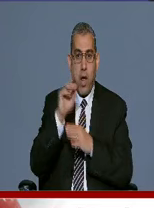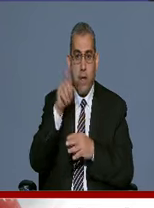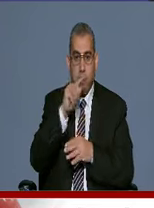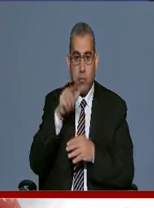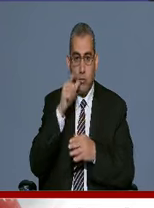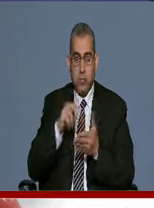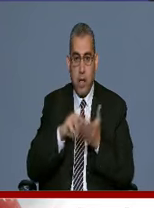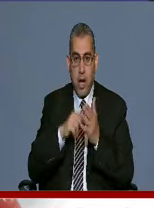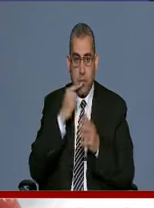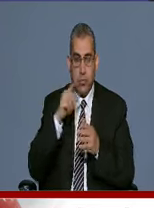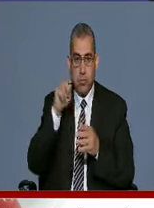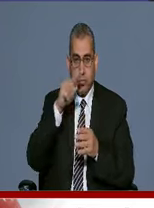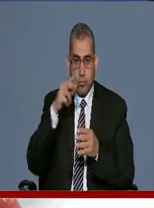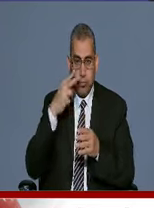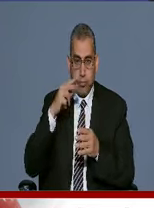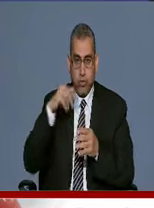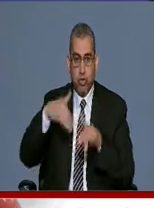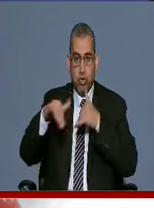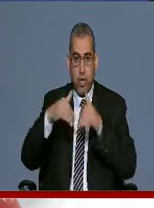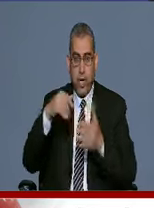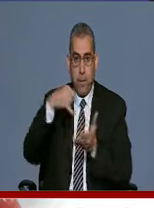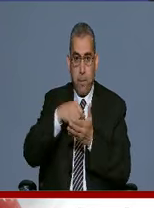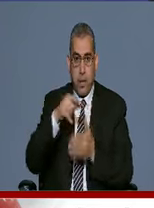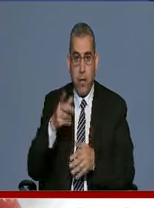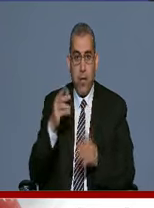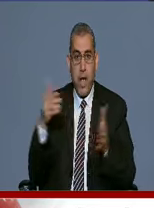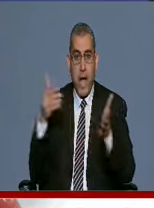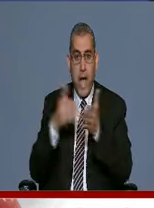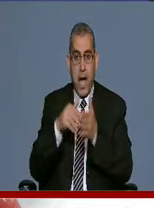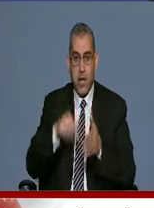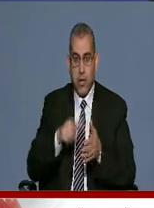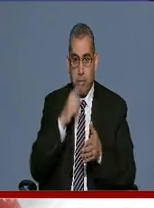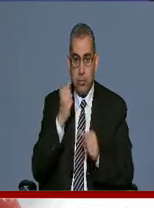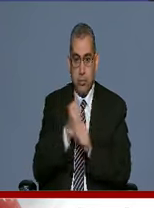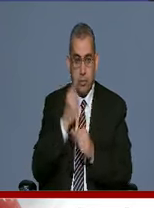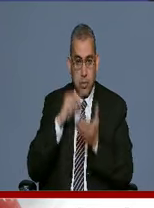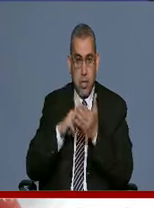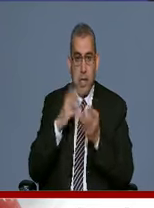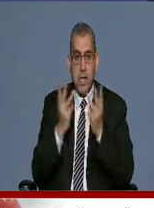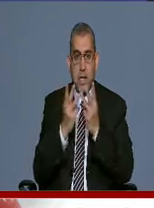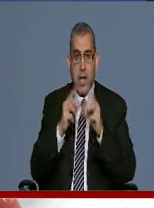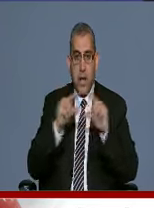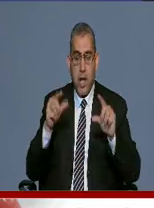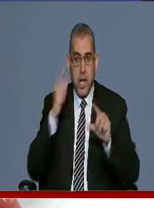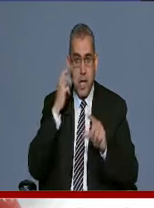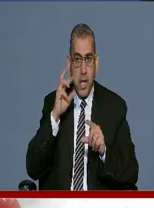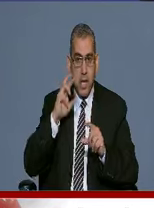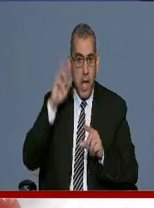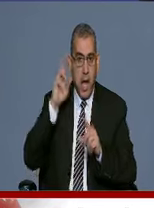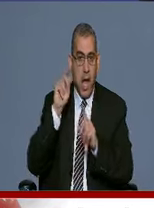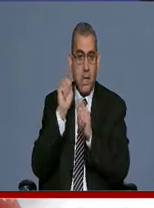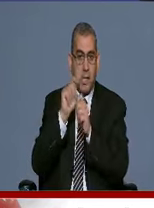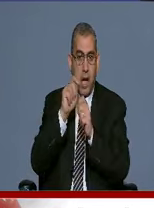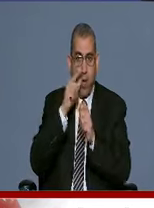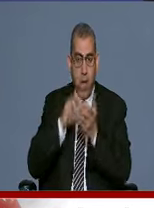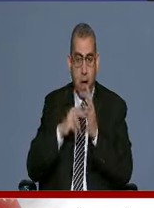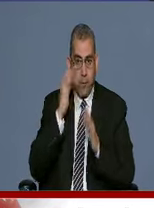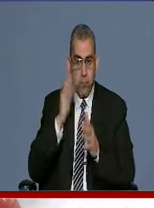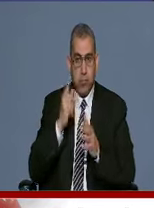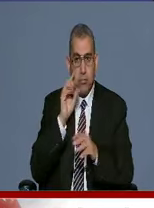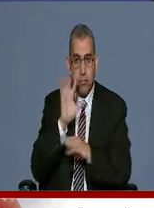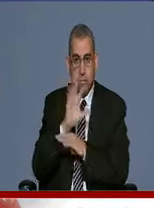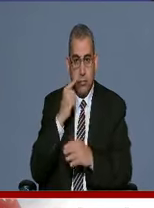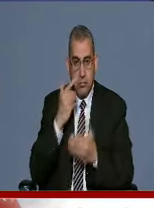وجود تجمعات كمامة في الشوارع في المدن. وأخيرا يا فندم استفدنا من منصة تحليل الفيديو بالذكاء الاصطناعي في تحسين معدلات